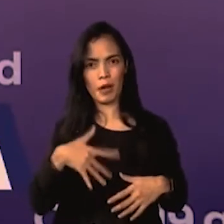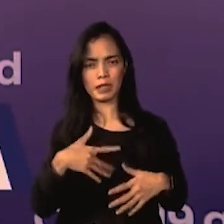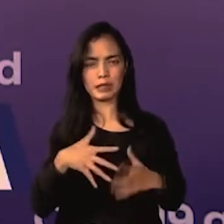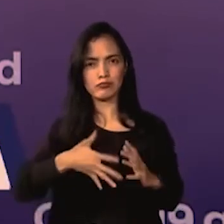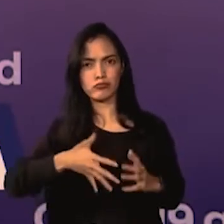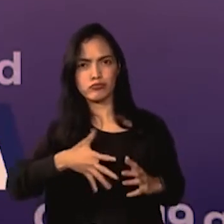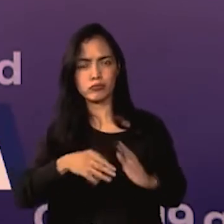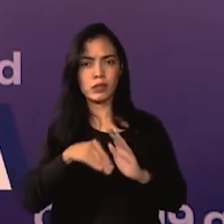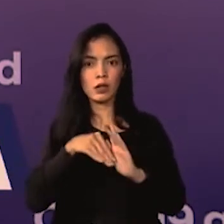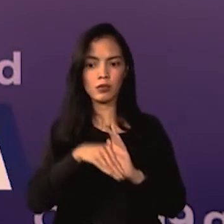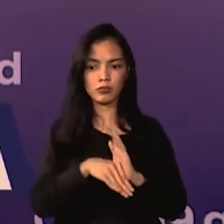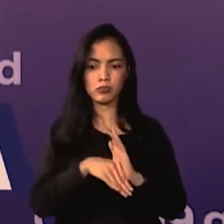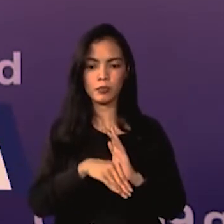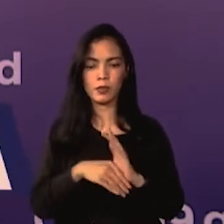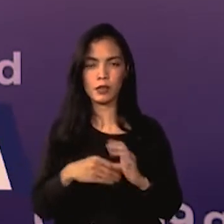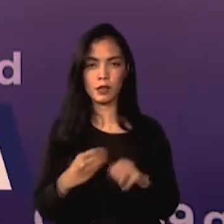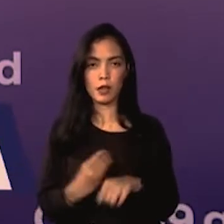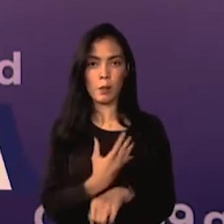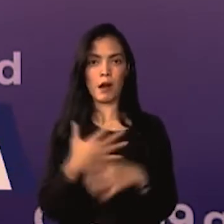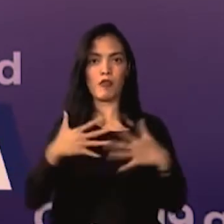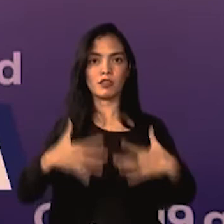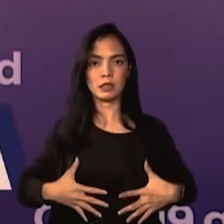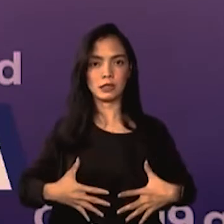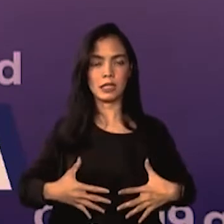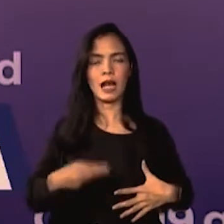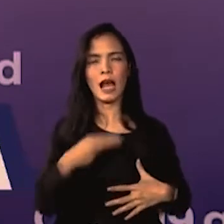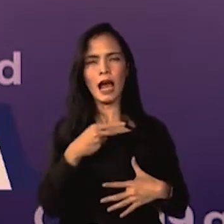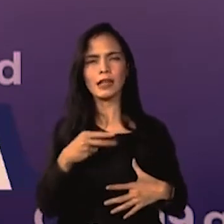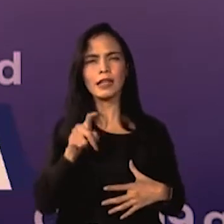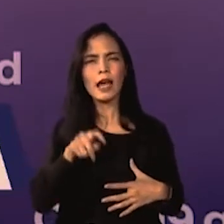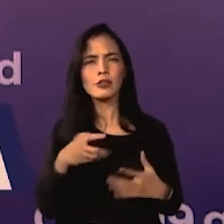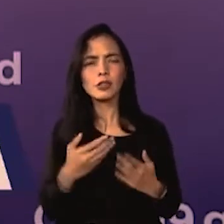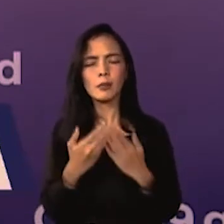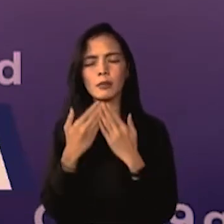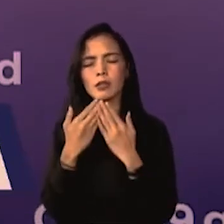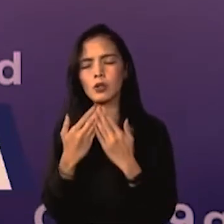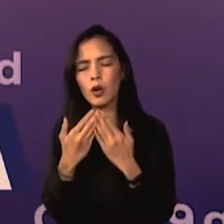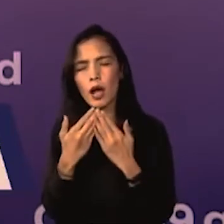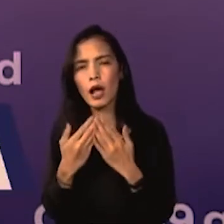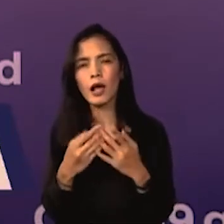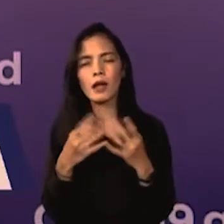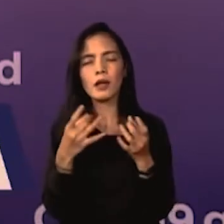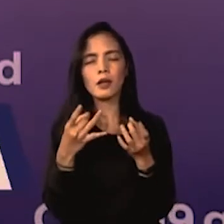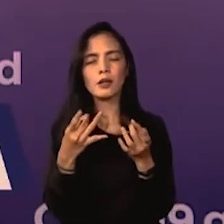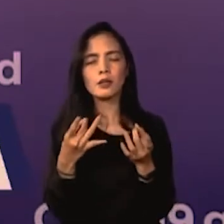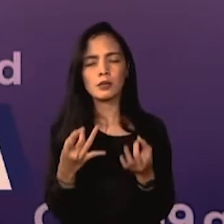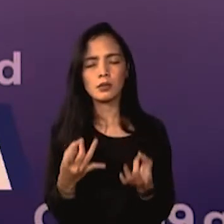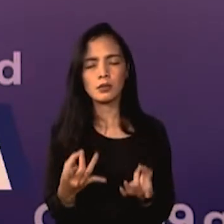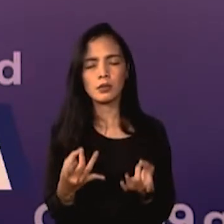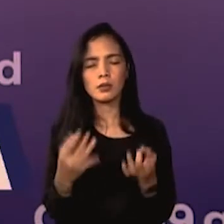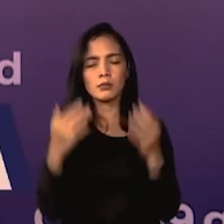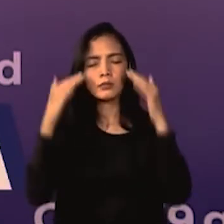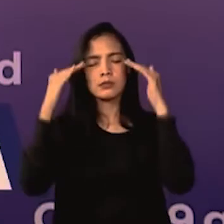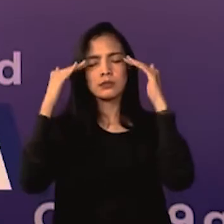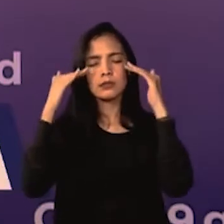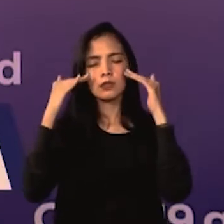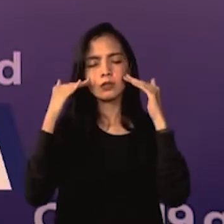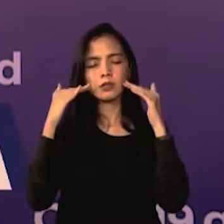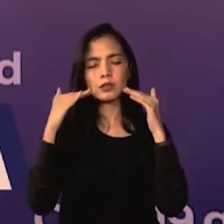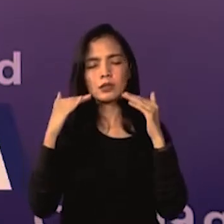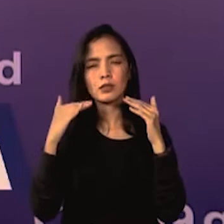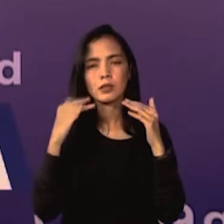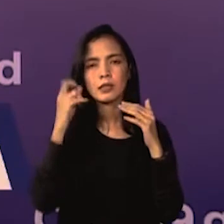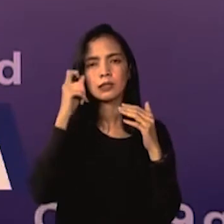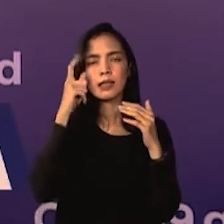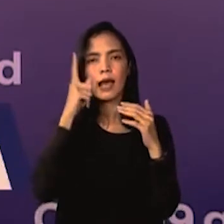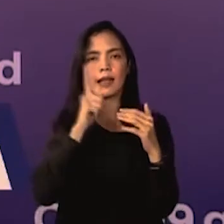kita selalu berdoa setiap saat, selalu bermeditasi, selalu mindful setiap